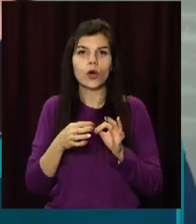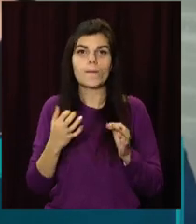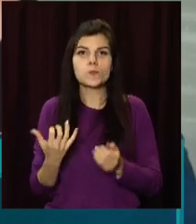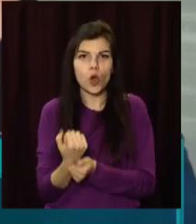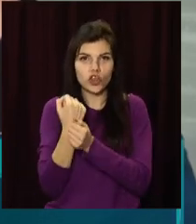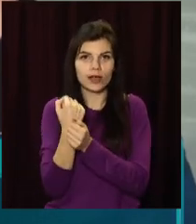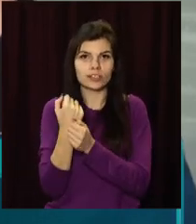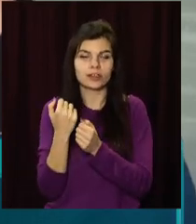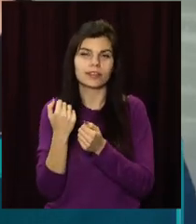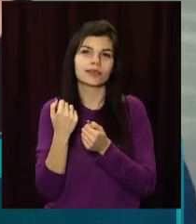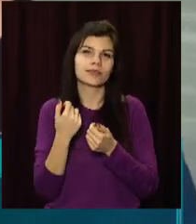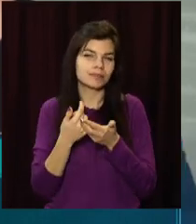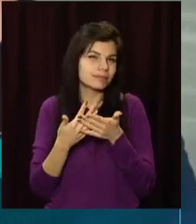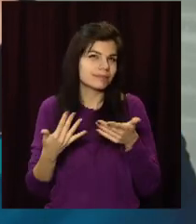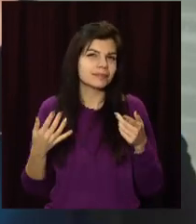щоб